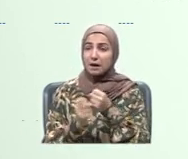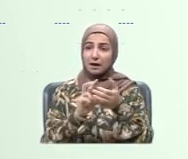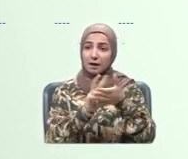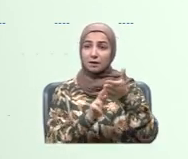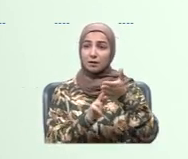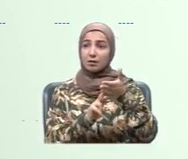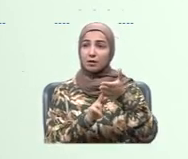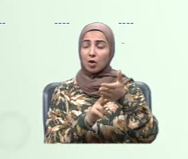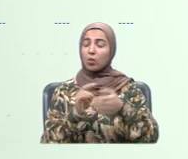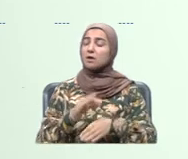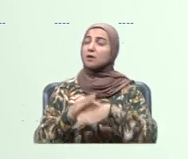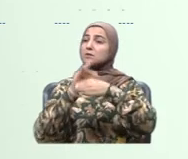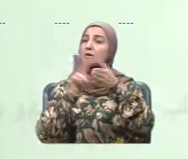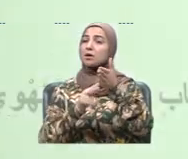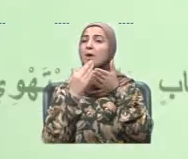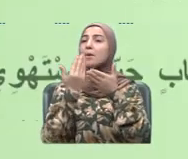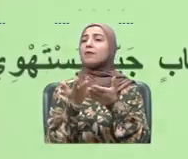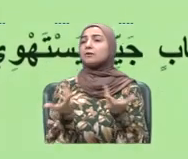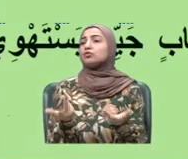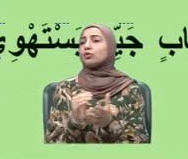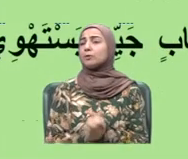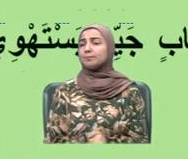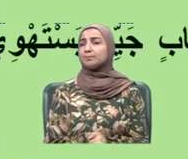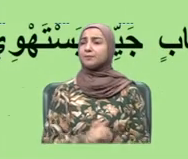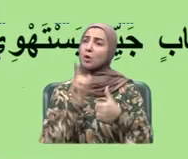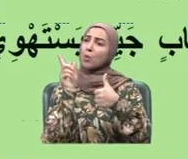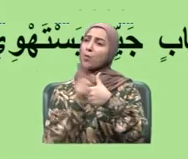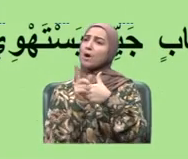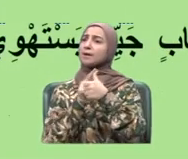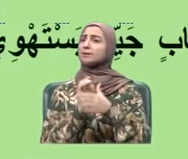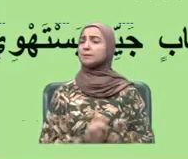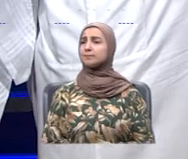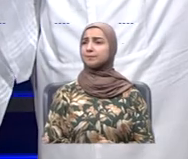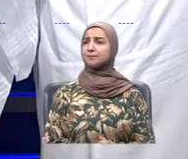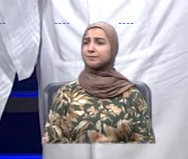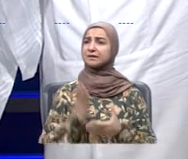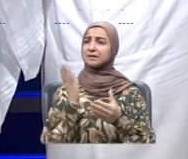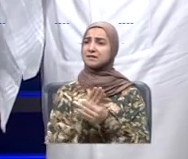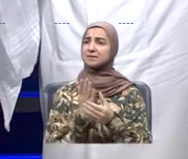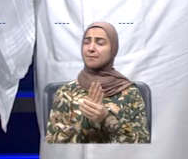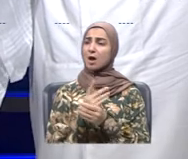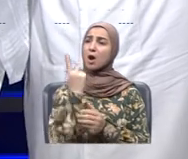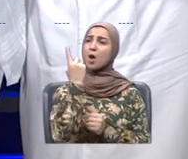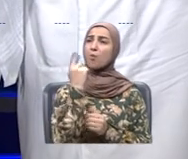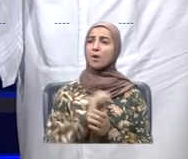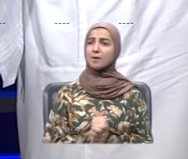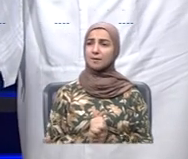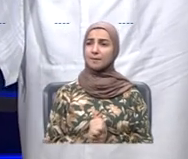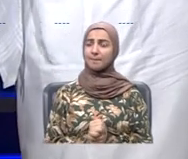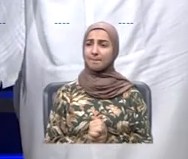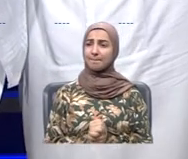لم يقرأ الإنسان؟ الجواب: السبب الأول هو